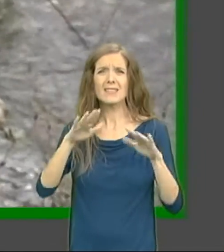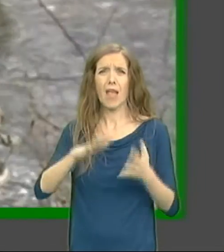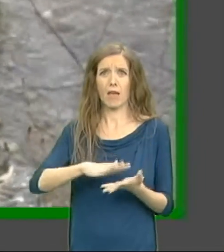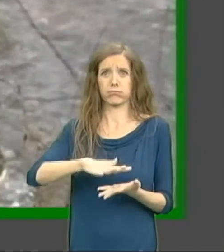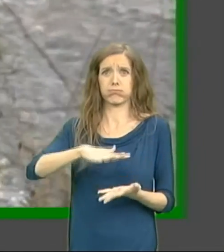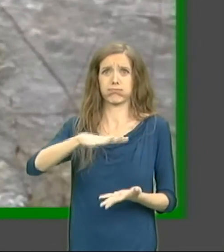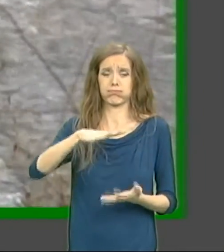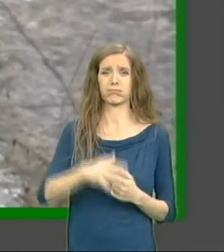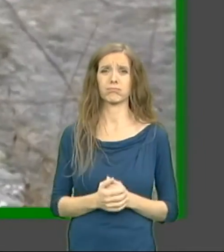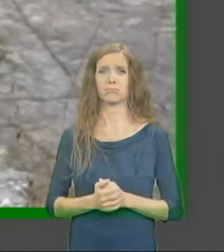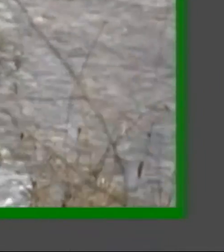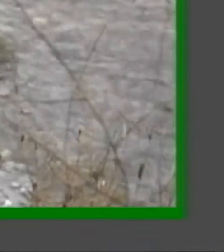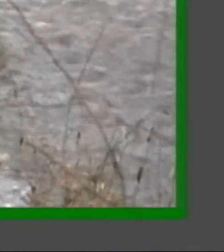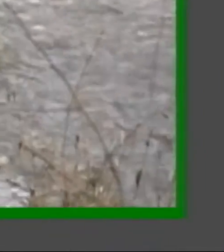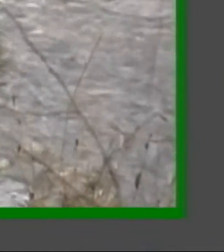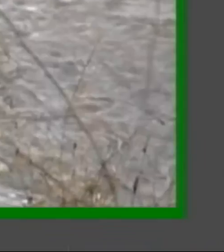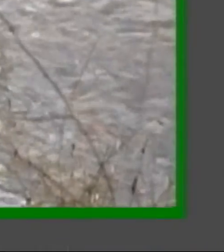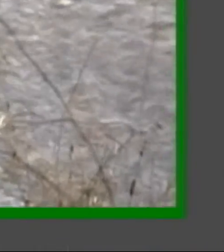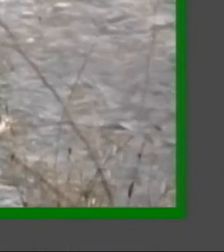nas.